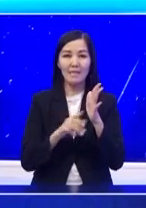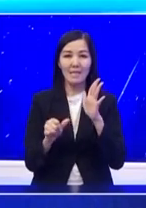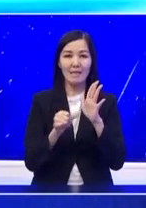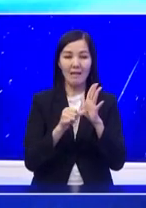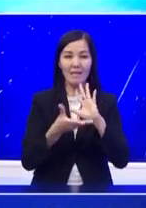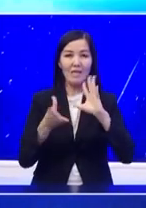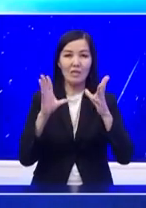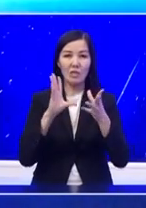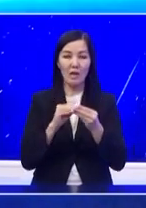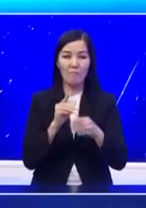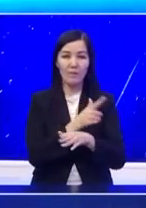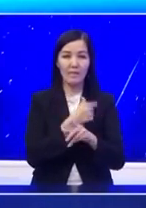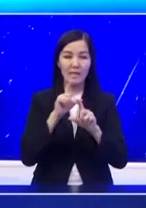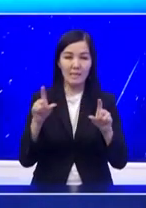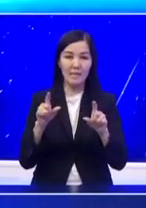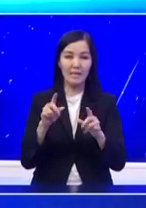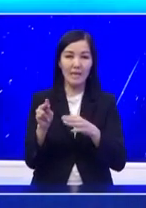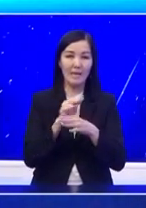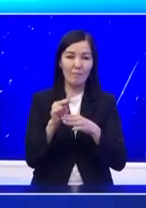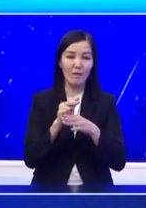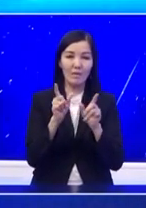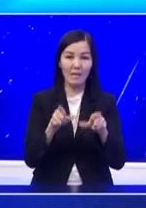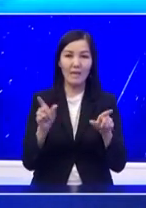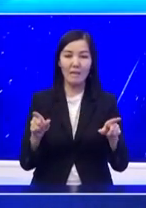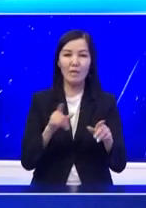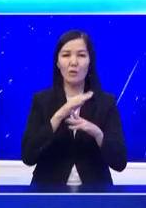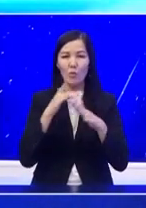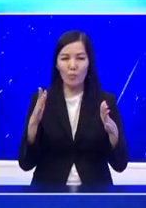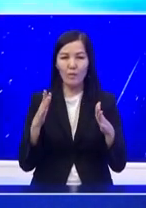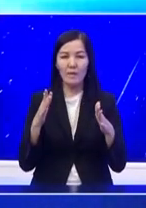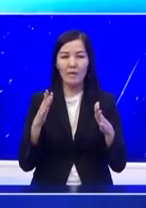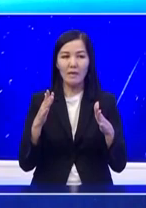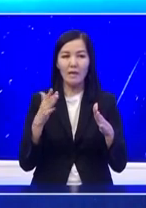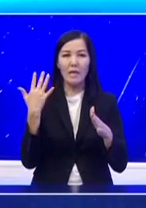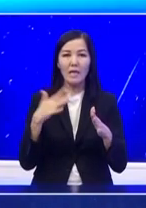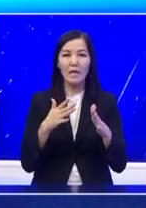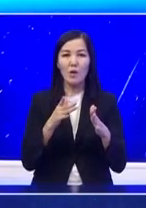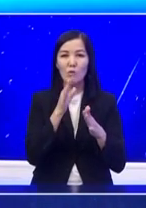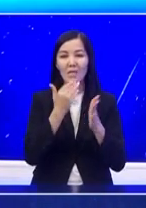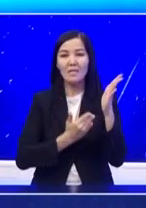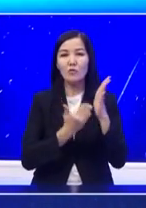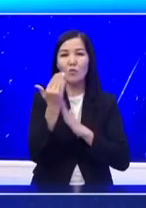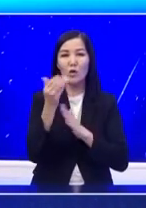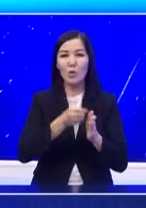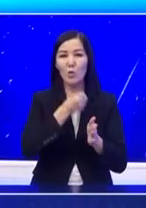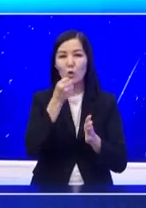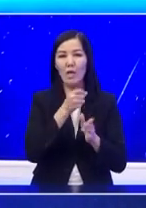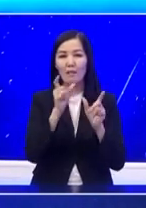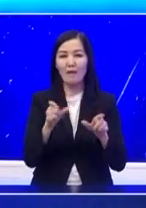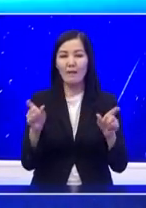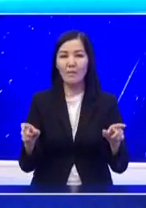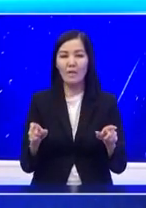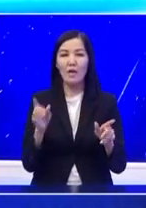86%. Жалпы стационарда ем алып жатқан адамдардың басым көпшілігі 50 жастан асқан егде азаматтар. Оның